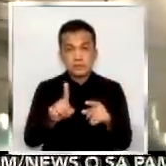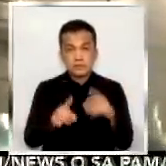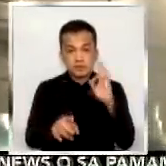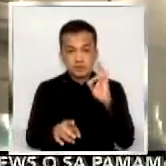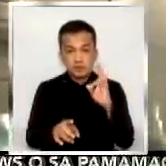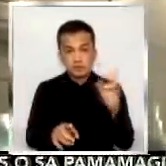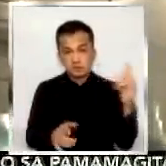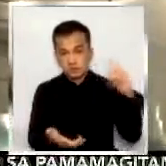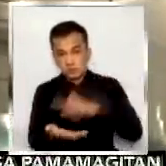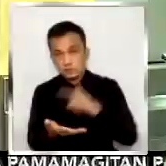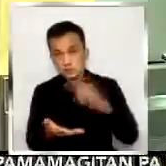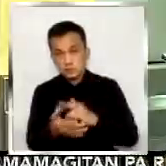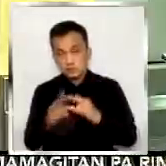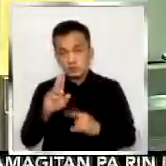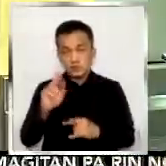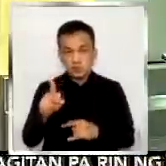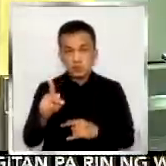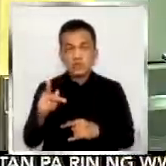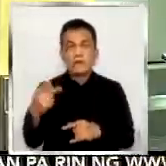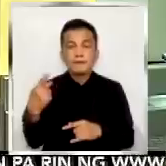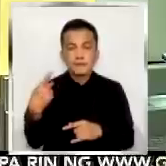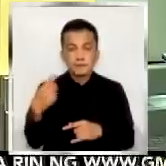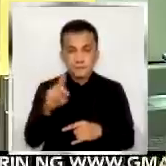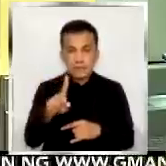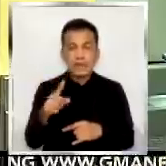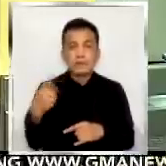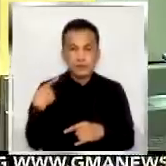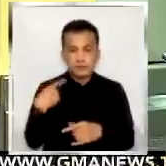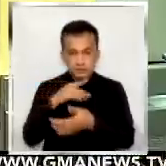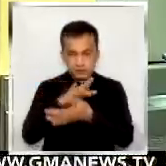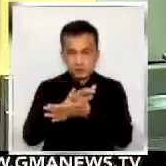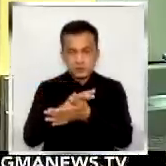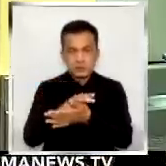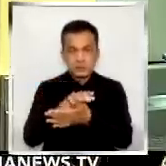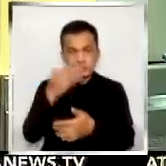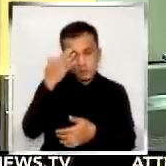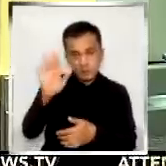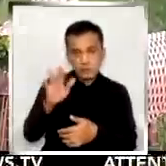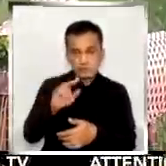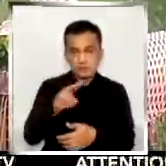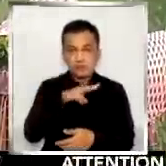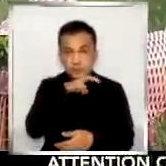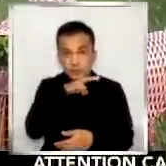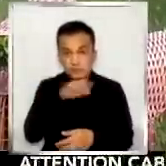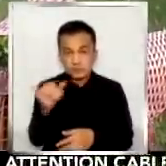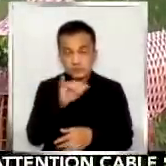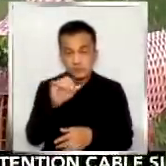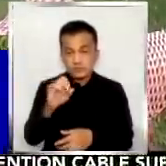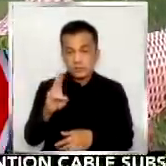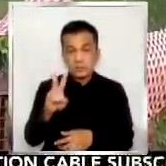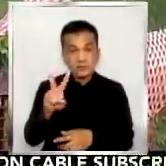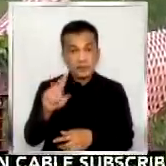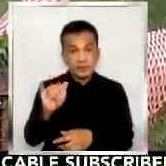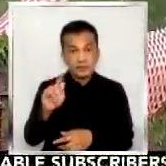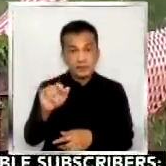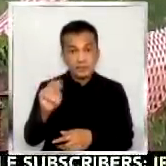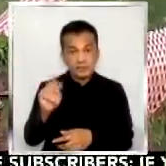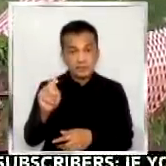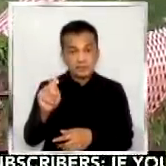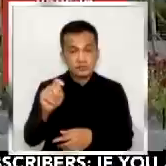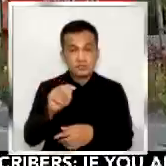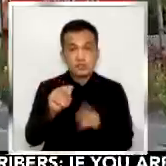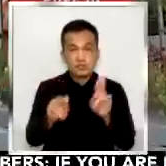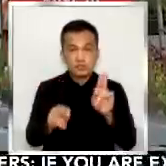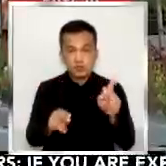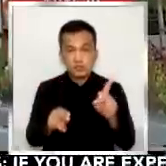ang may COVID-19. Hindi patukoy kung ang virus ay katulad ng variant sa UK. Nasa New Clark City sa Tarlac ang mga